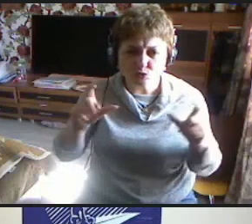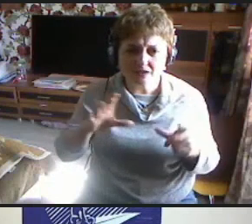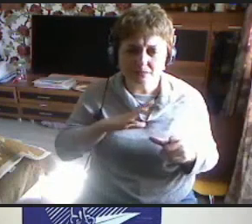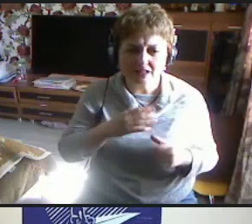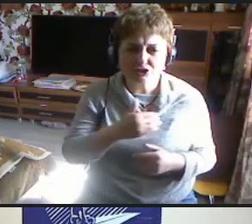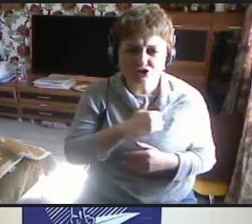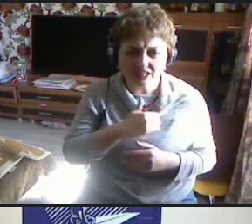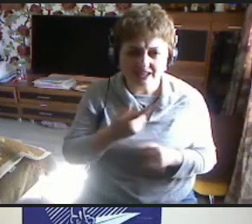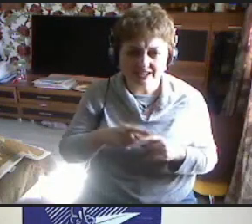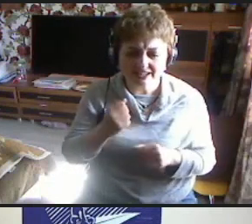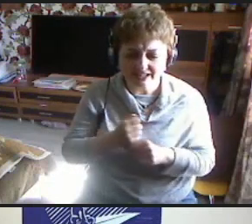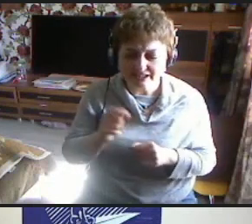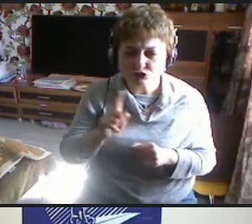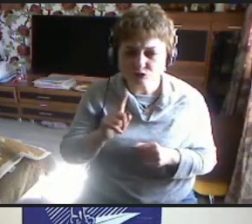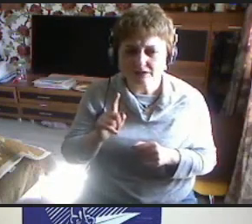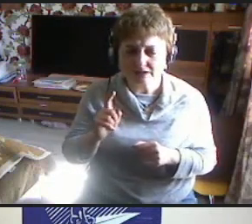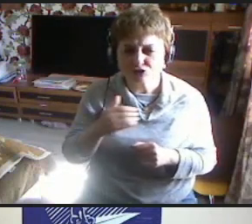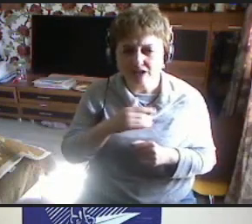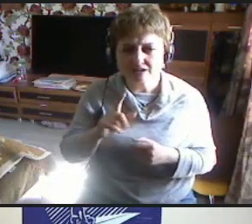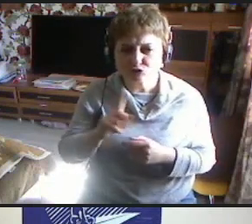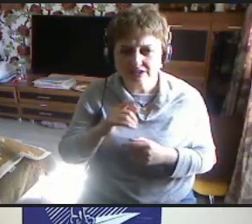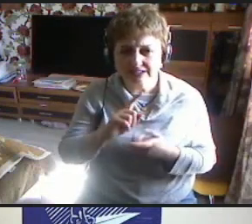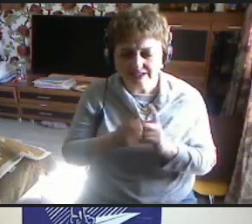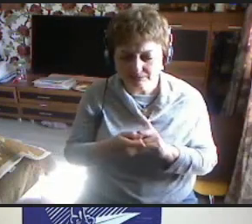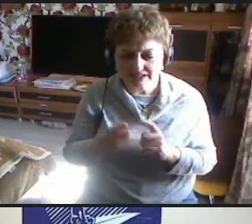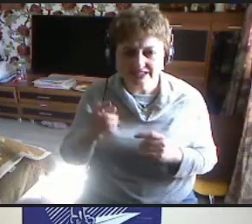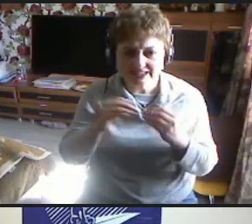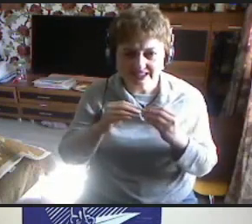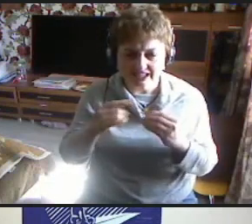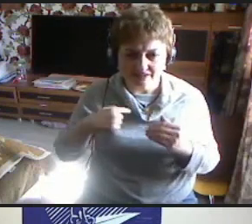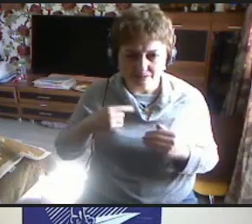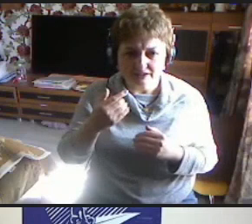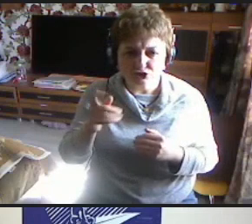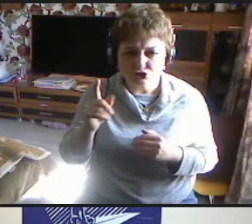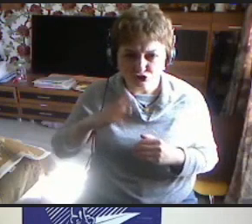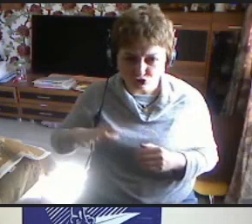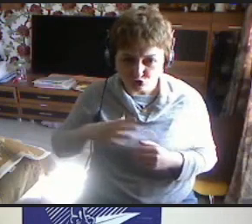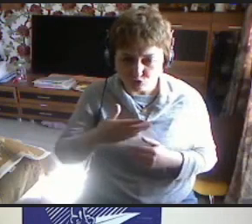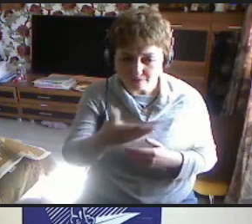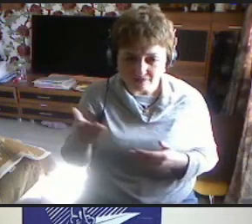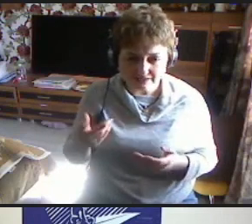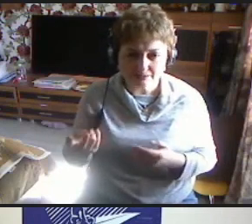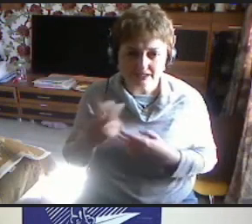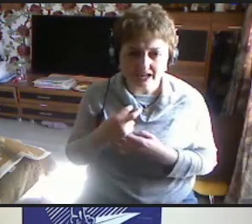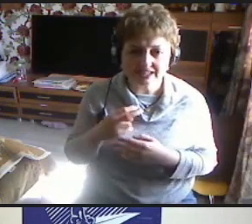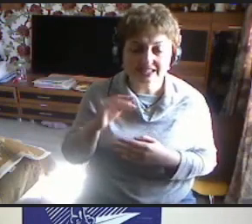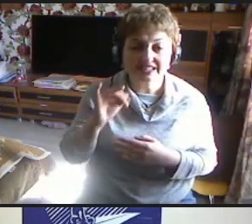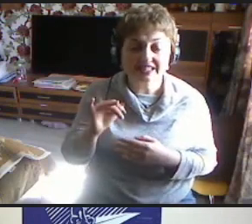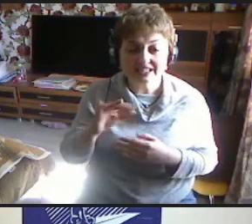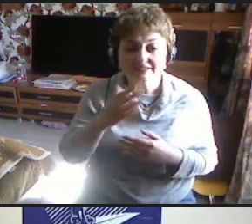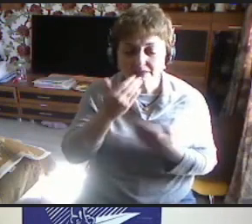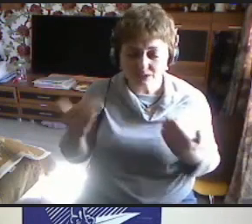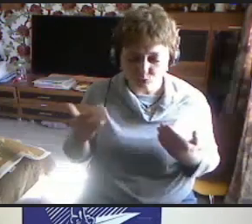делать и желание что-либо изменить. Так что 10-го мы вас ждем, приходите. И в заключение недели,